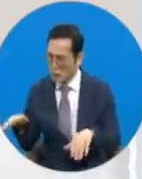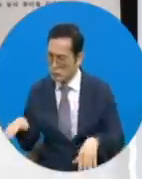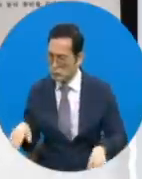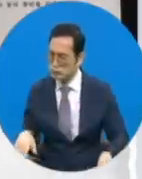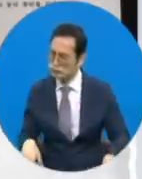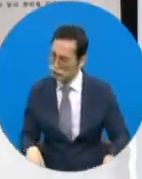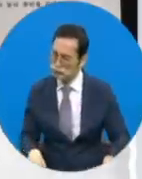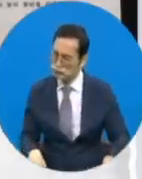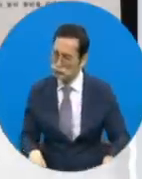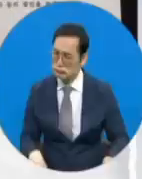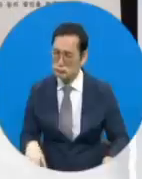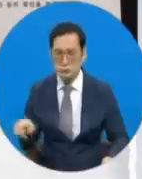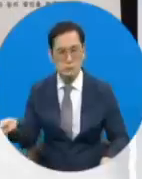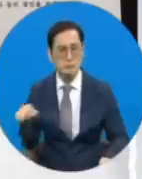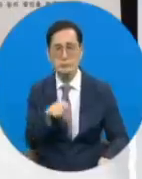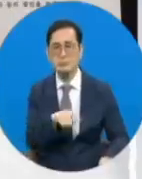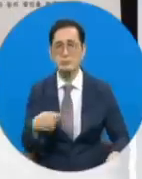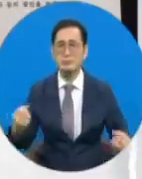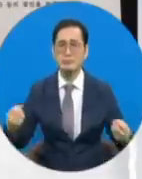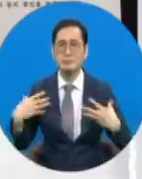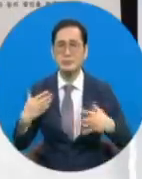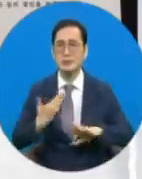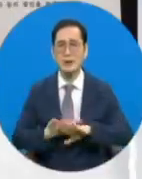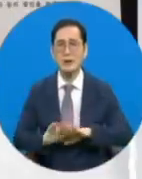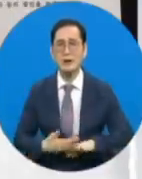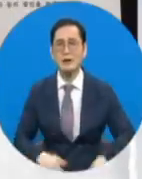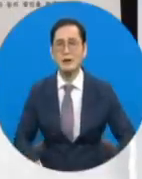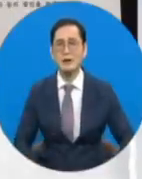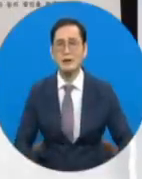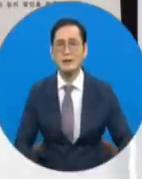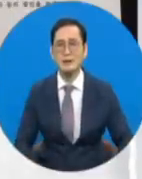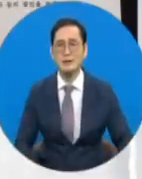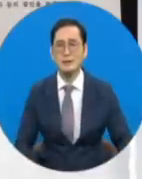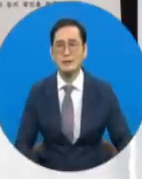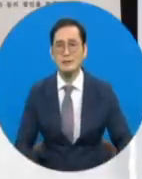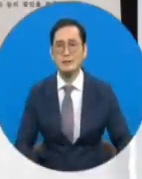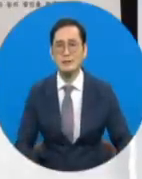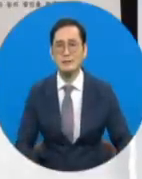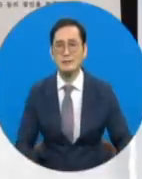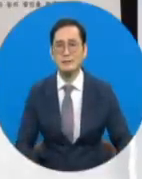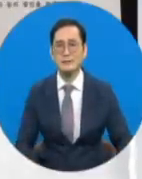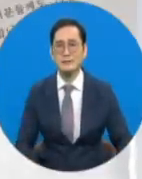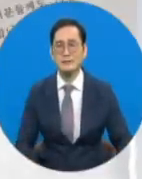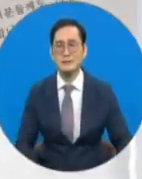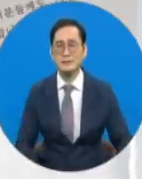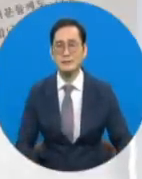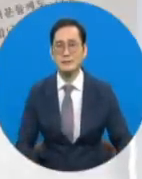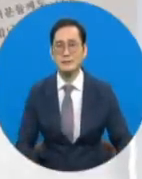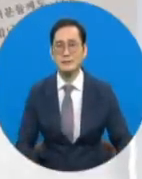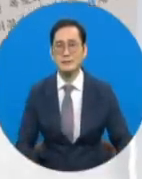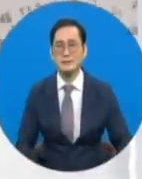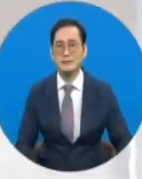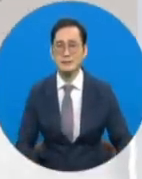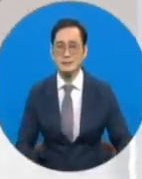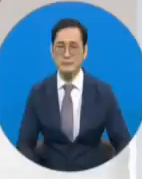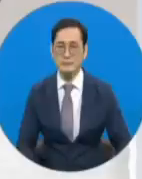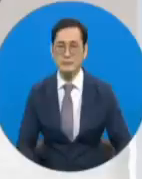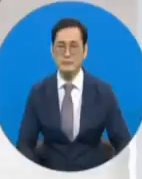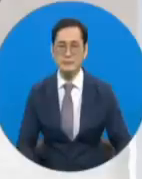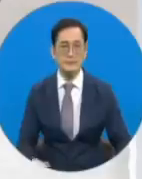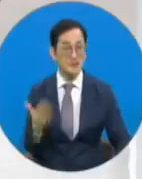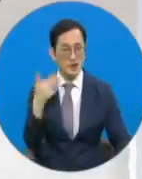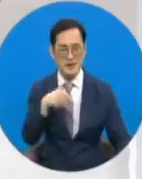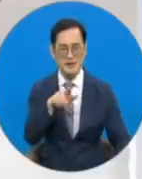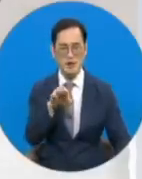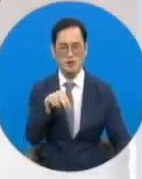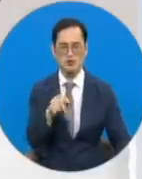다르다 이제 그런 생각이 들어요. 그래서 이 사건 자체가 제가 볼 때는 뭐 정순신 그